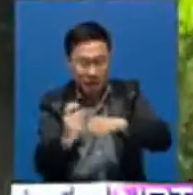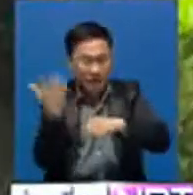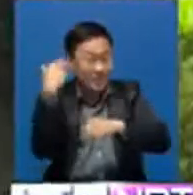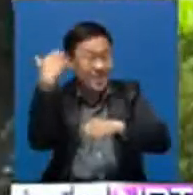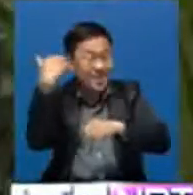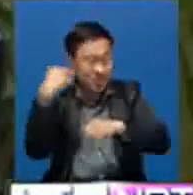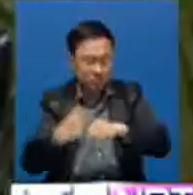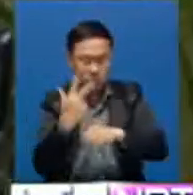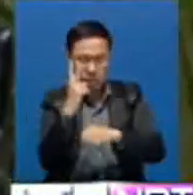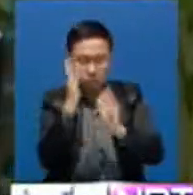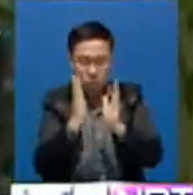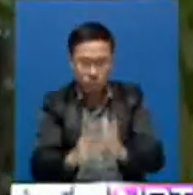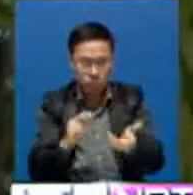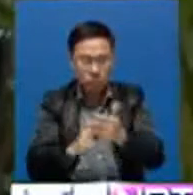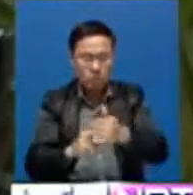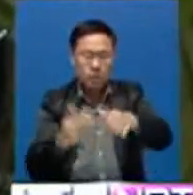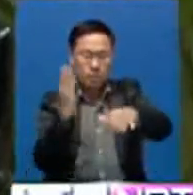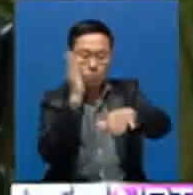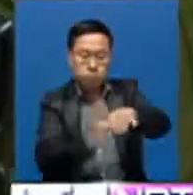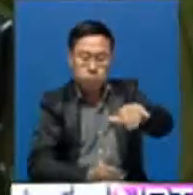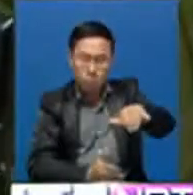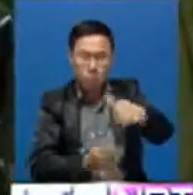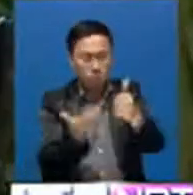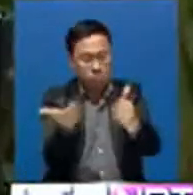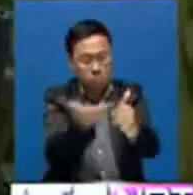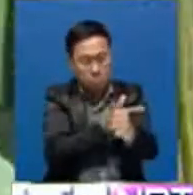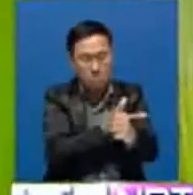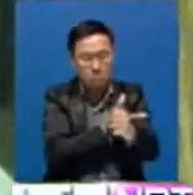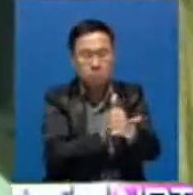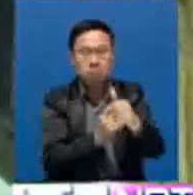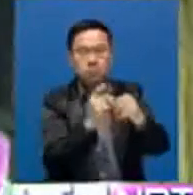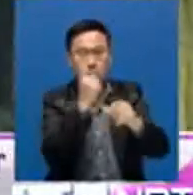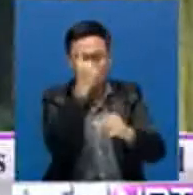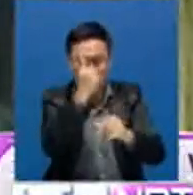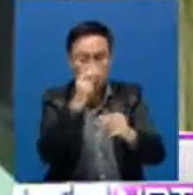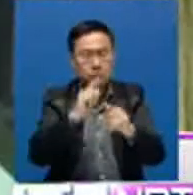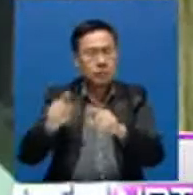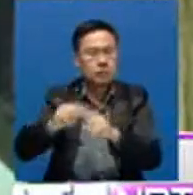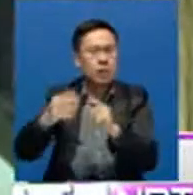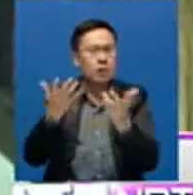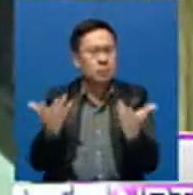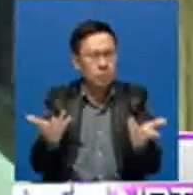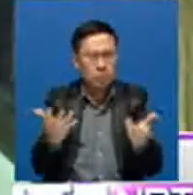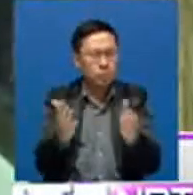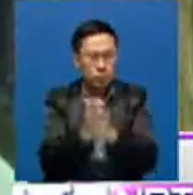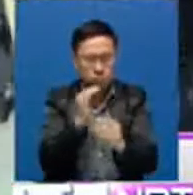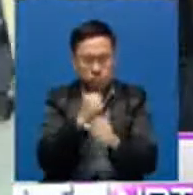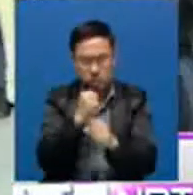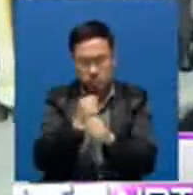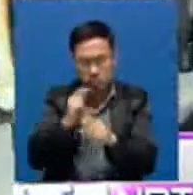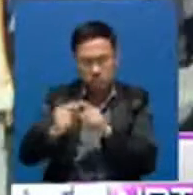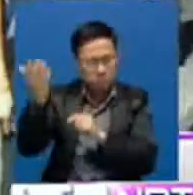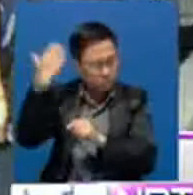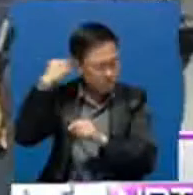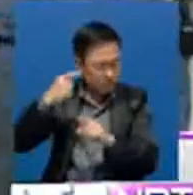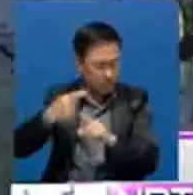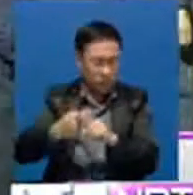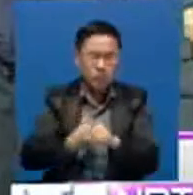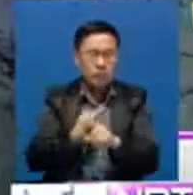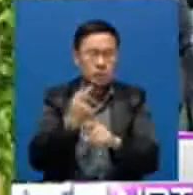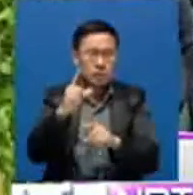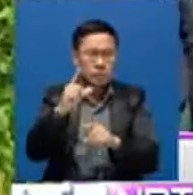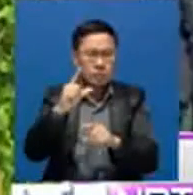3ศพก่อนตัดศีรษะ1ศพตำบลตาเนาะปูเต๊ะอำเภอบันนังสตาจังหวัดยะลาเมื่อวันที่ 26เมษายนที่ผ่านมา